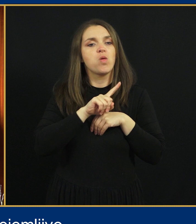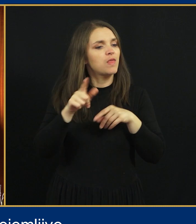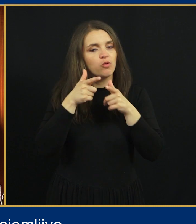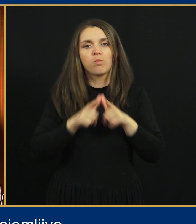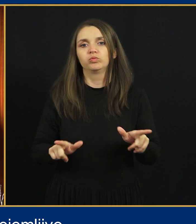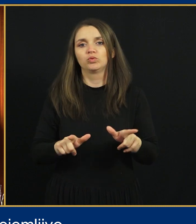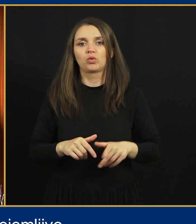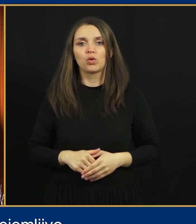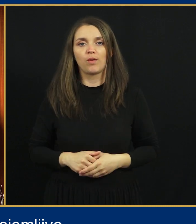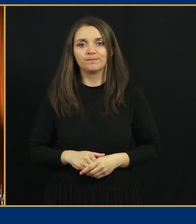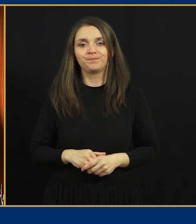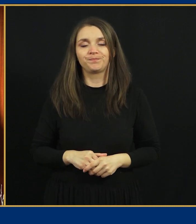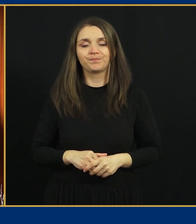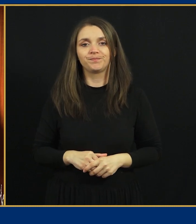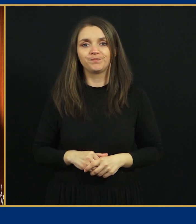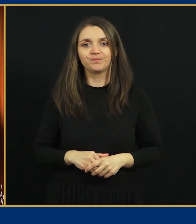in nedopustno.